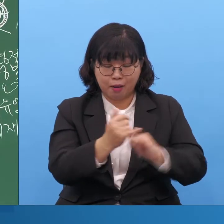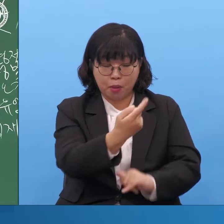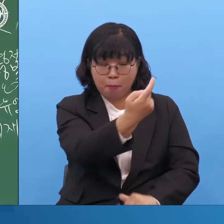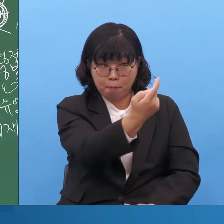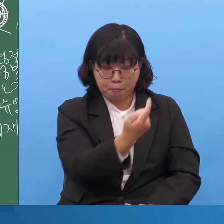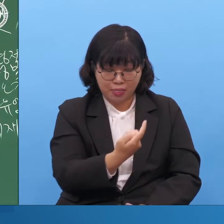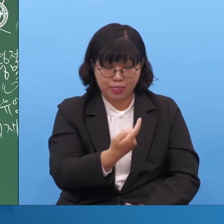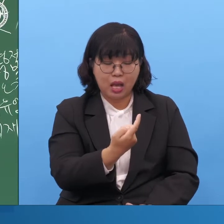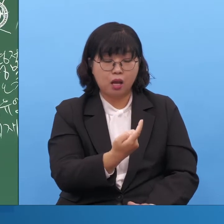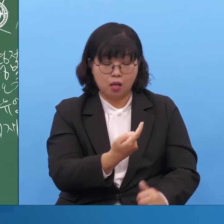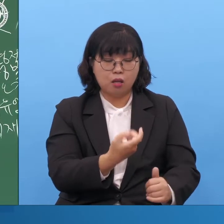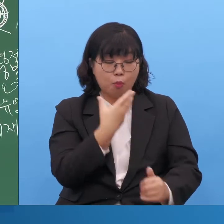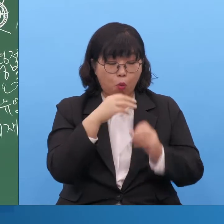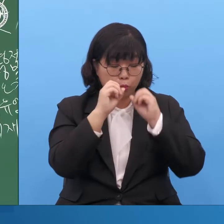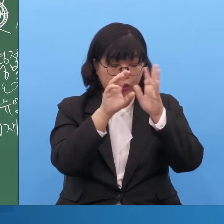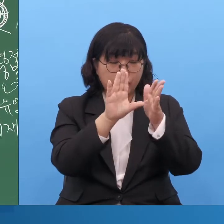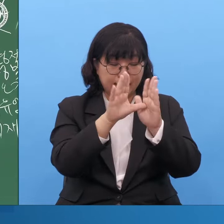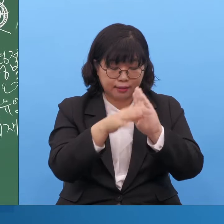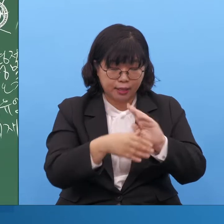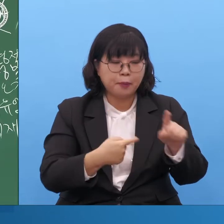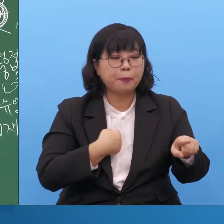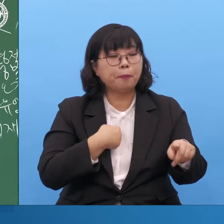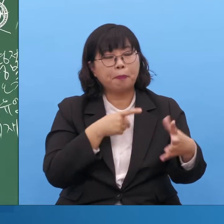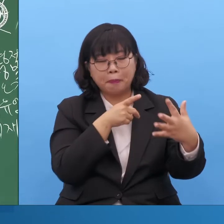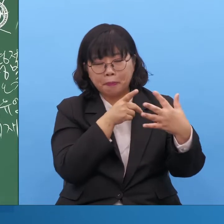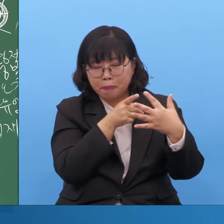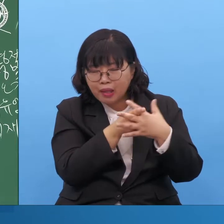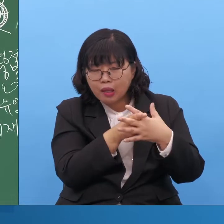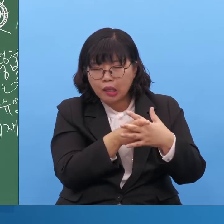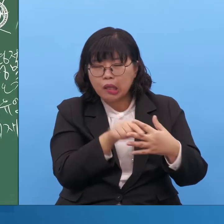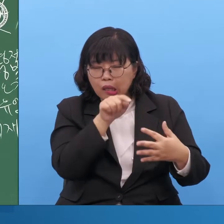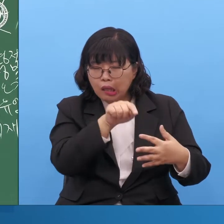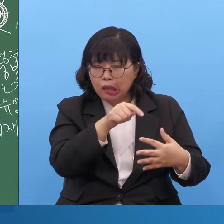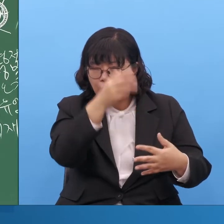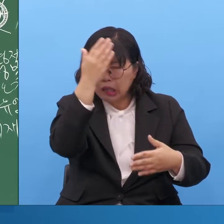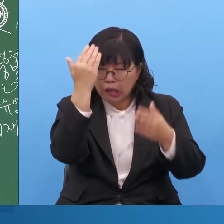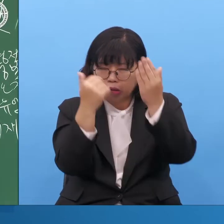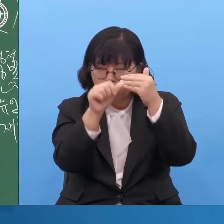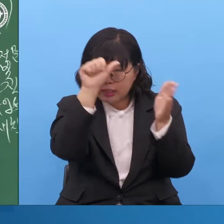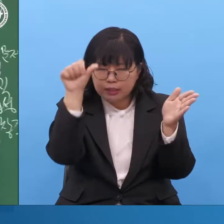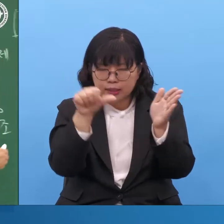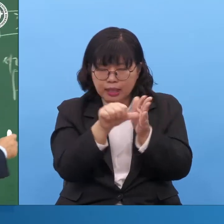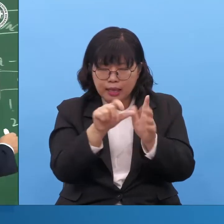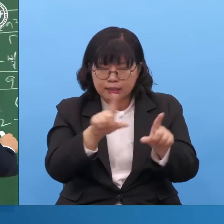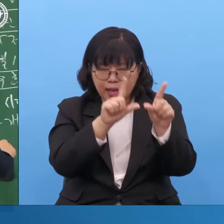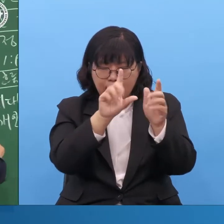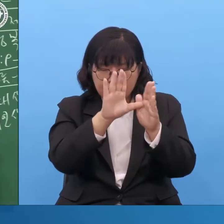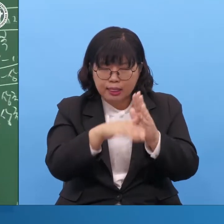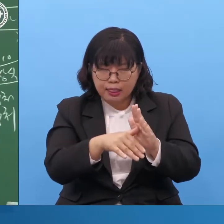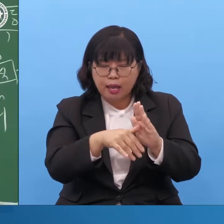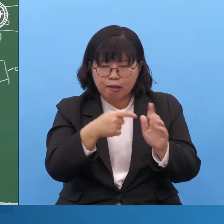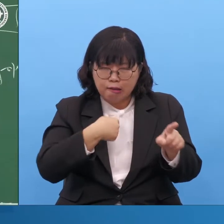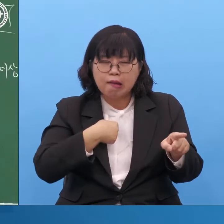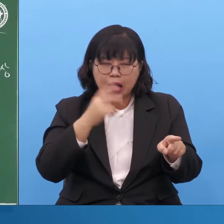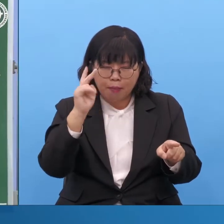있어요. 그거 바꿔줘. I simply put, when you meet a foreigner, yes, you are teaching the gospel, but also healing their long-standing scar.